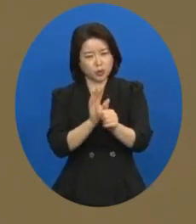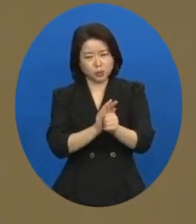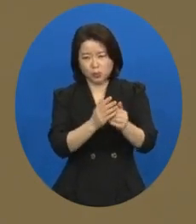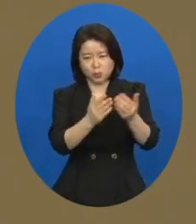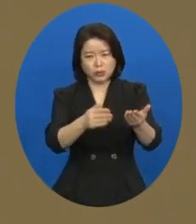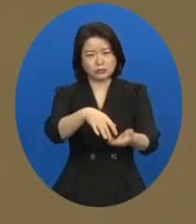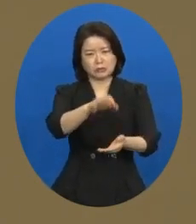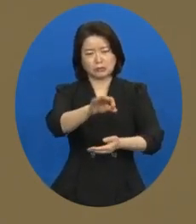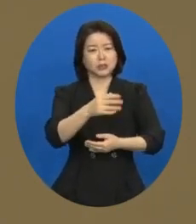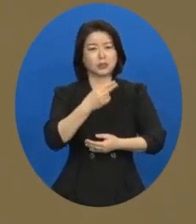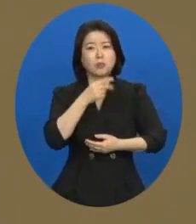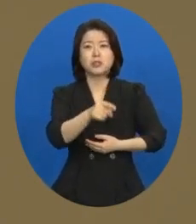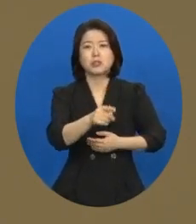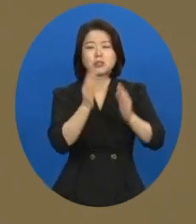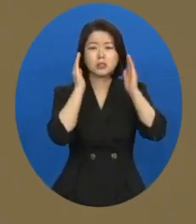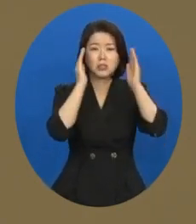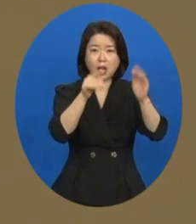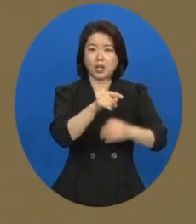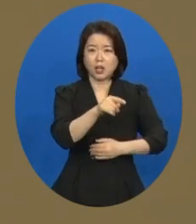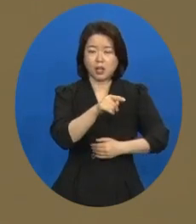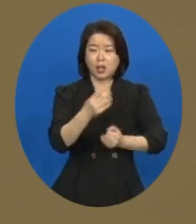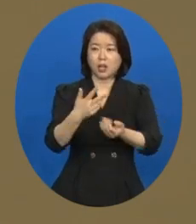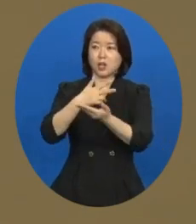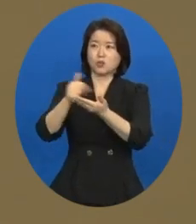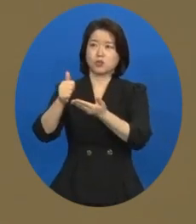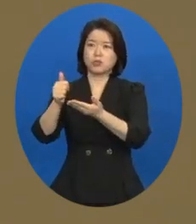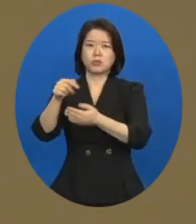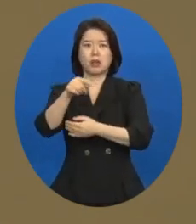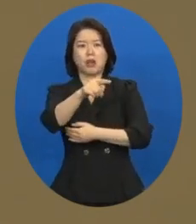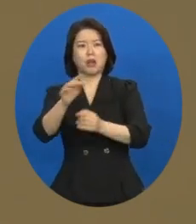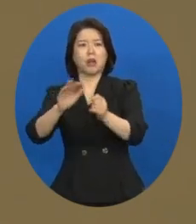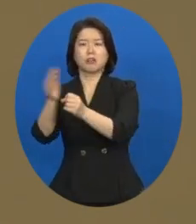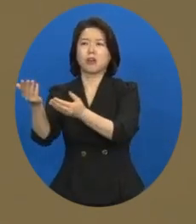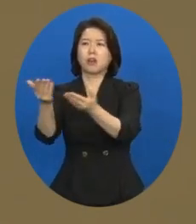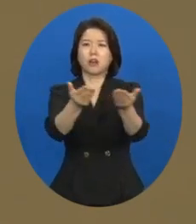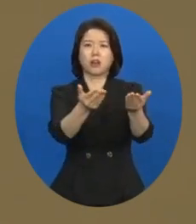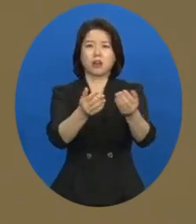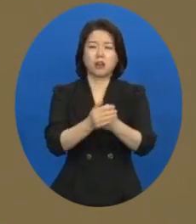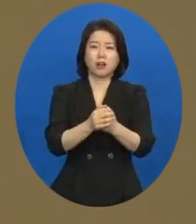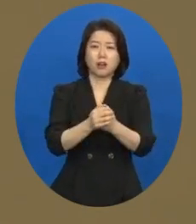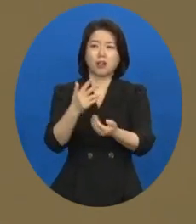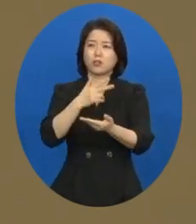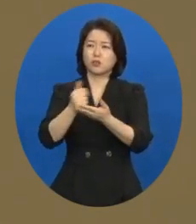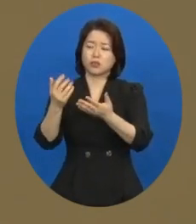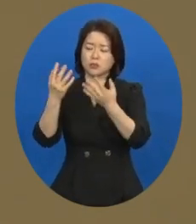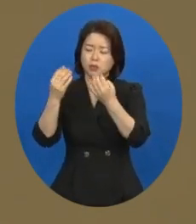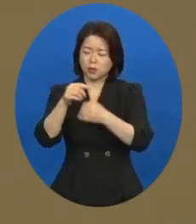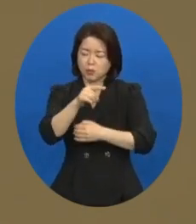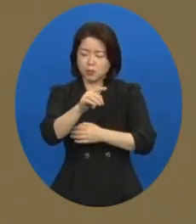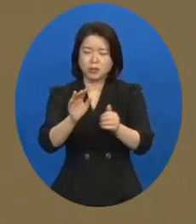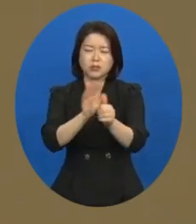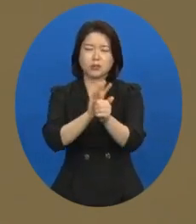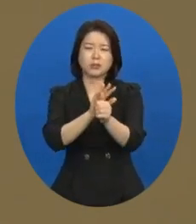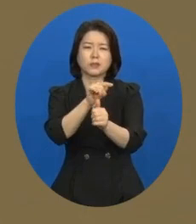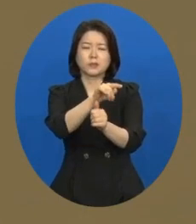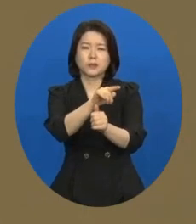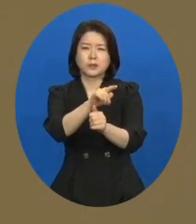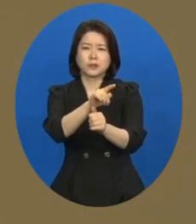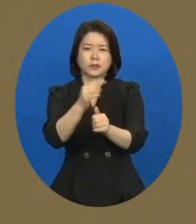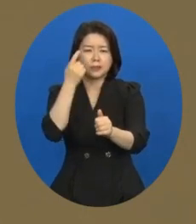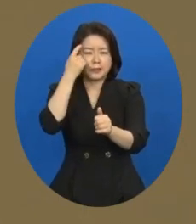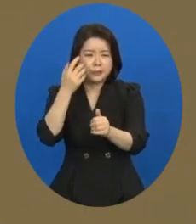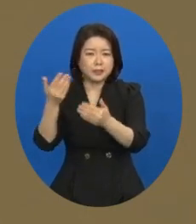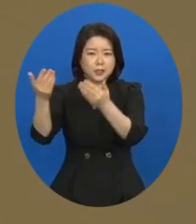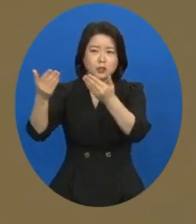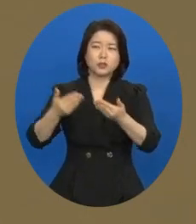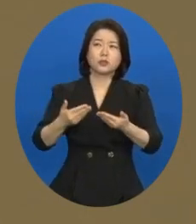사람들을 향하여 주님은 얼마나 사랑하시는지, 얼마나 주님은 그를 위하시는지를 저에게